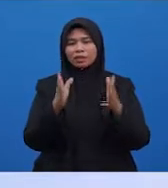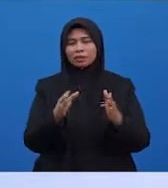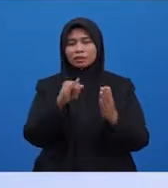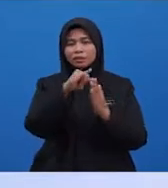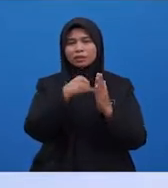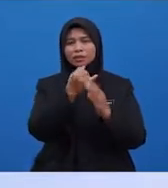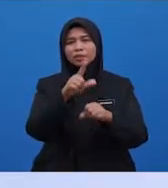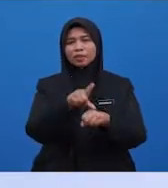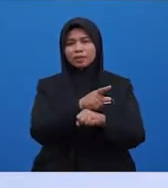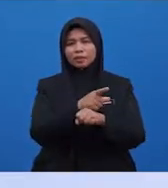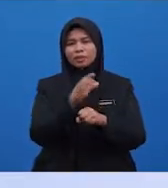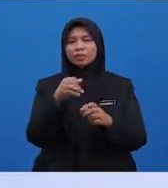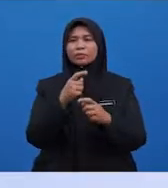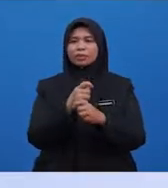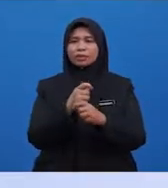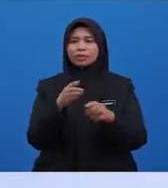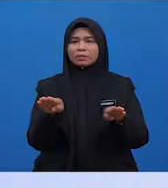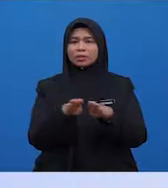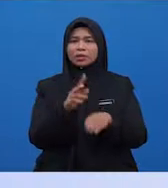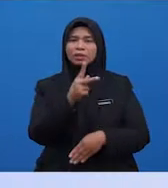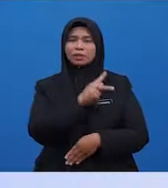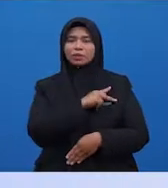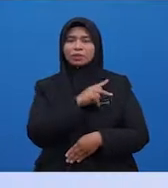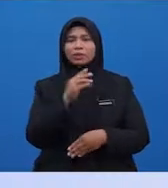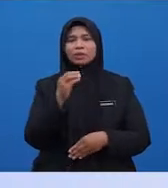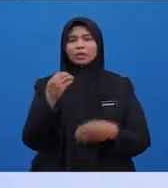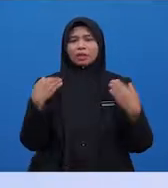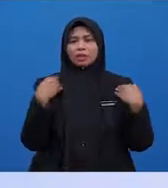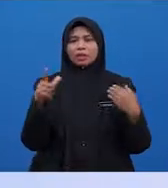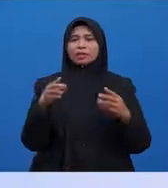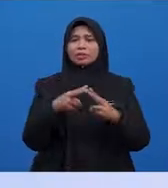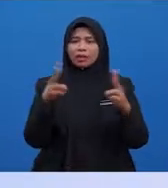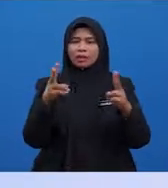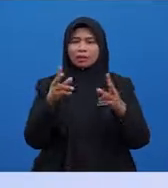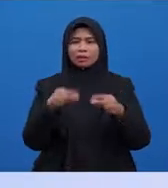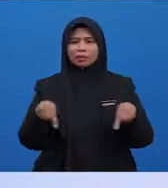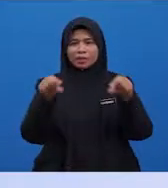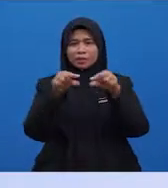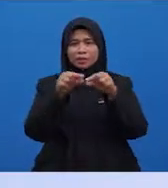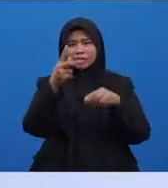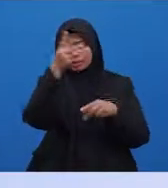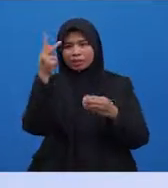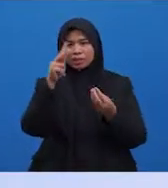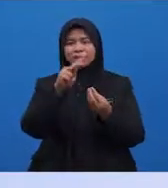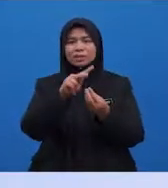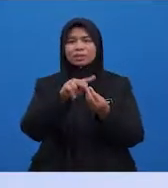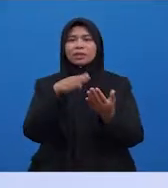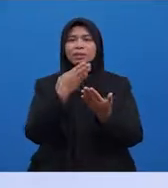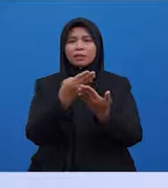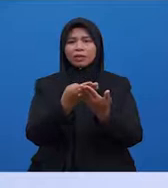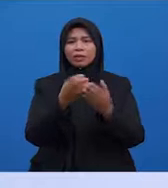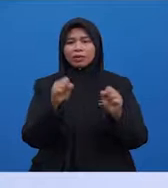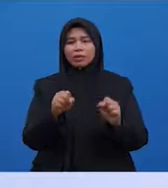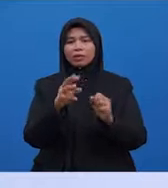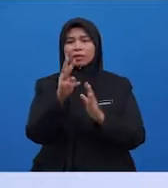yang berperanan sebagai ketua adalah sangat penting kerana kesan kebaikannya boleh